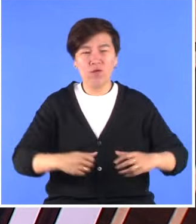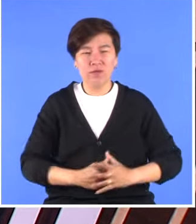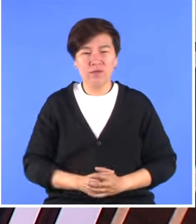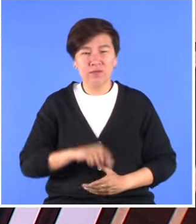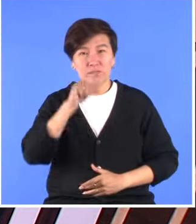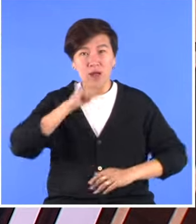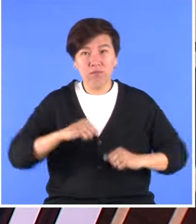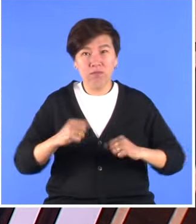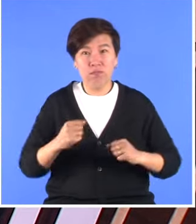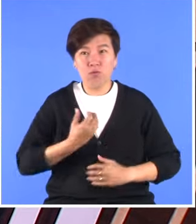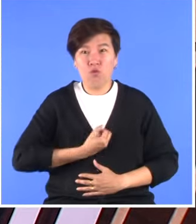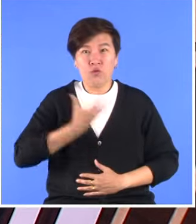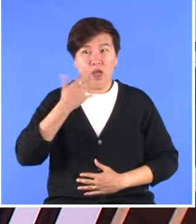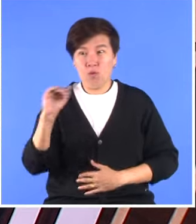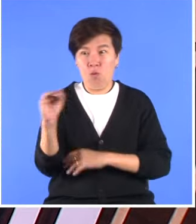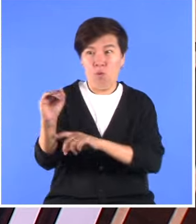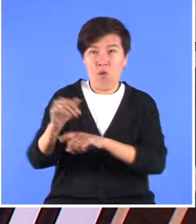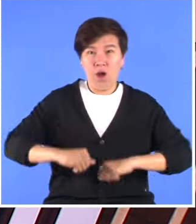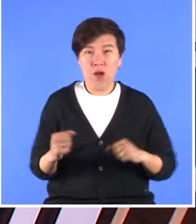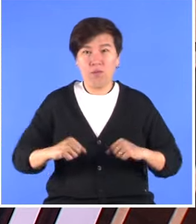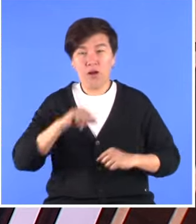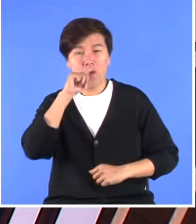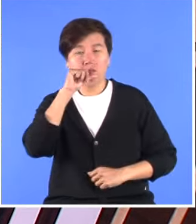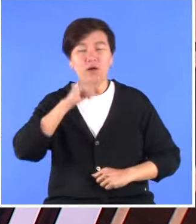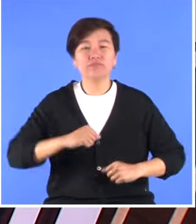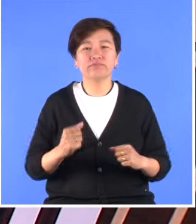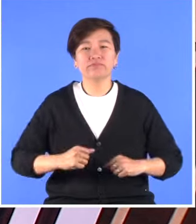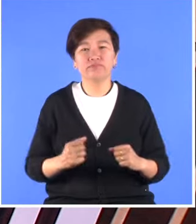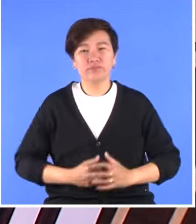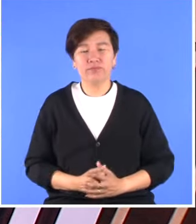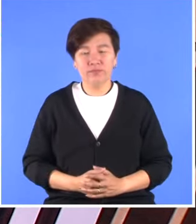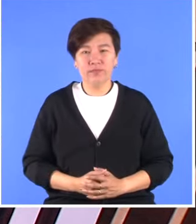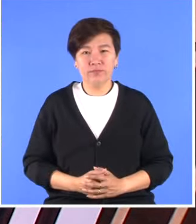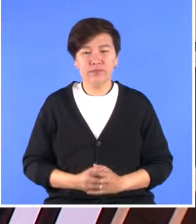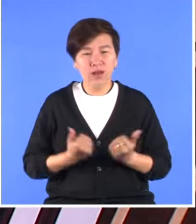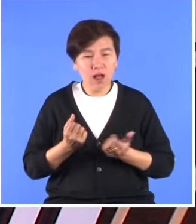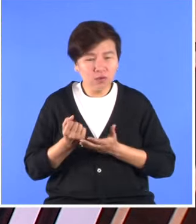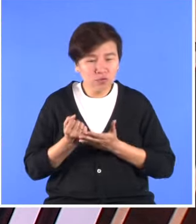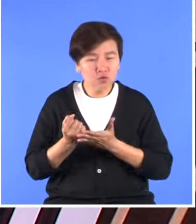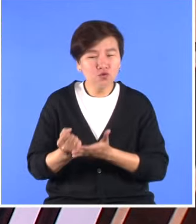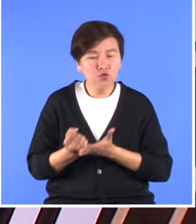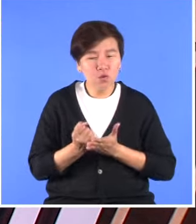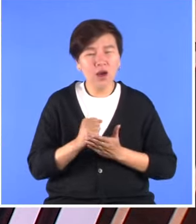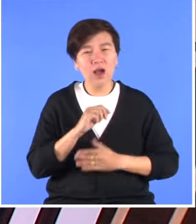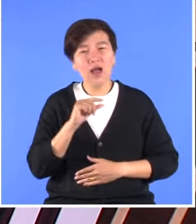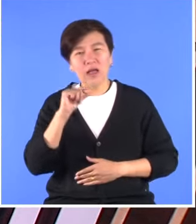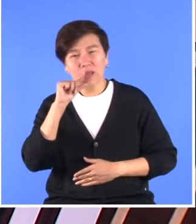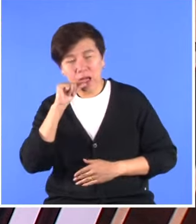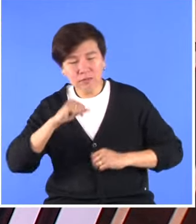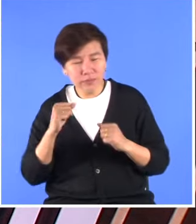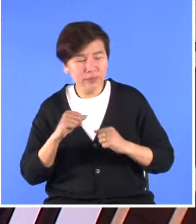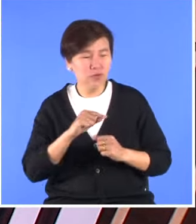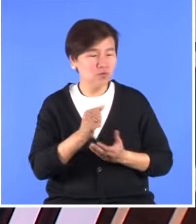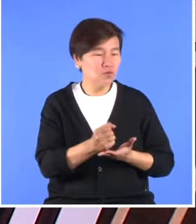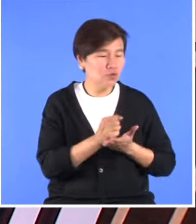ตกใจตกใจตกใจไม่ได้ดีใจตกใอ่านะโอ๊ยอาๆสุดท้ายก็ต้องช่วยไก่แล้วก็ช่วยงูด้วยนะคะปล่อยมันไปคืน